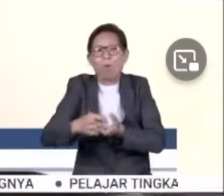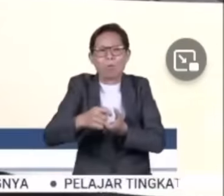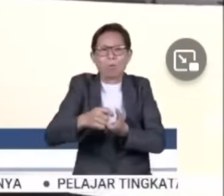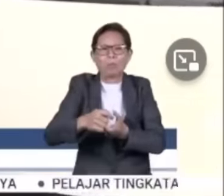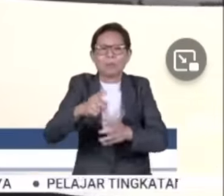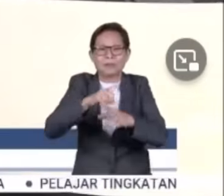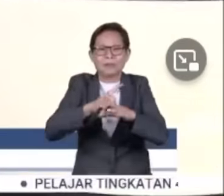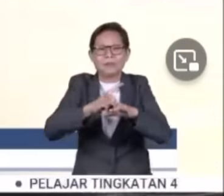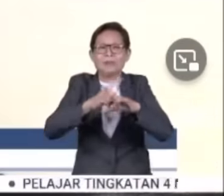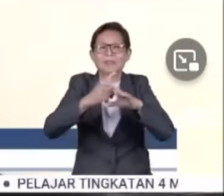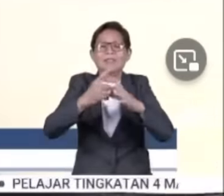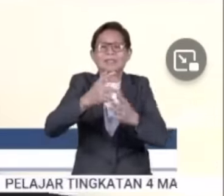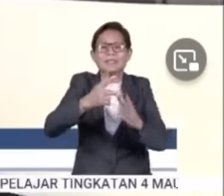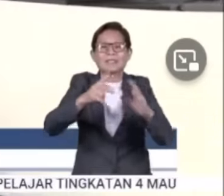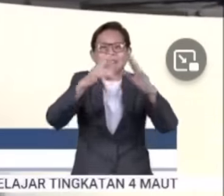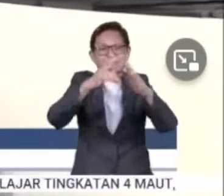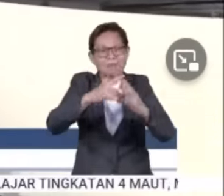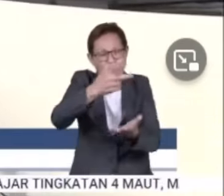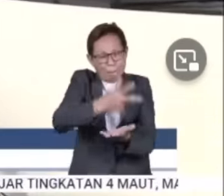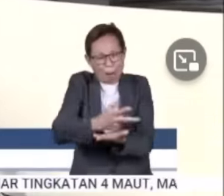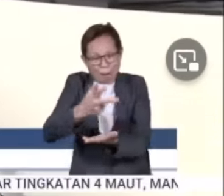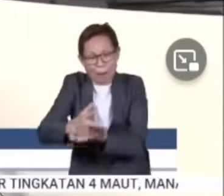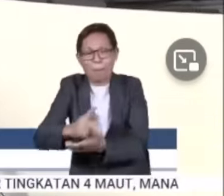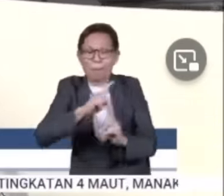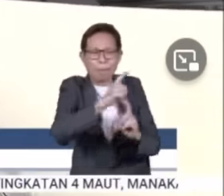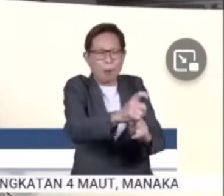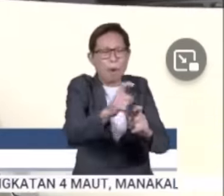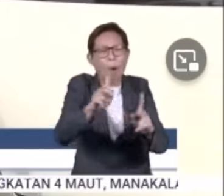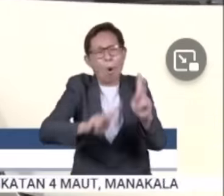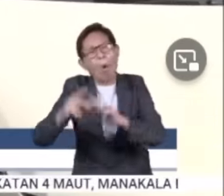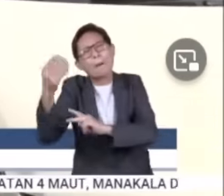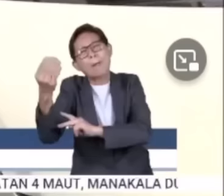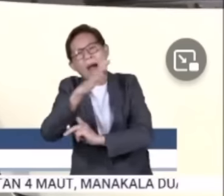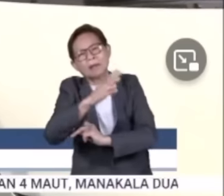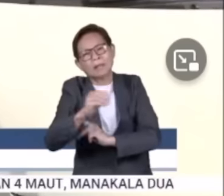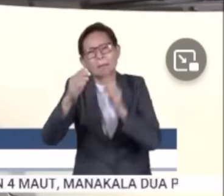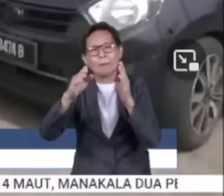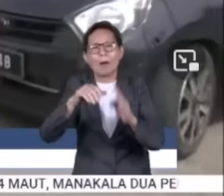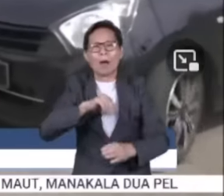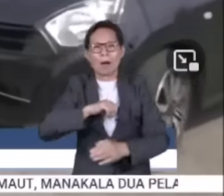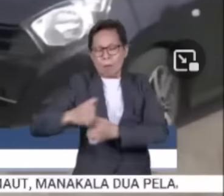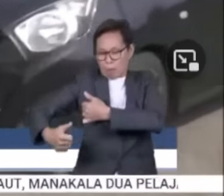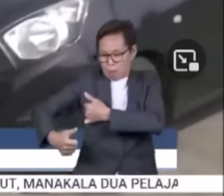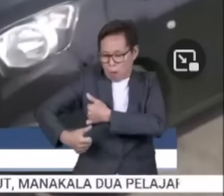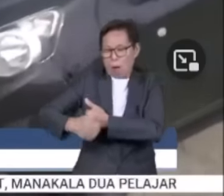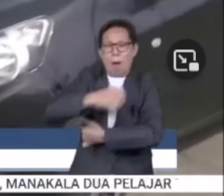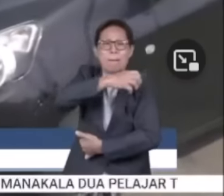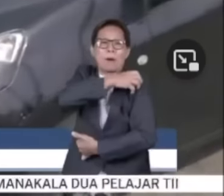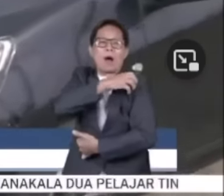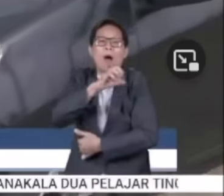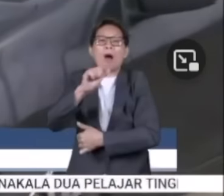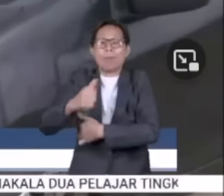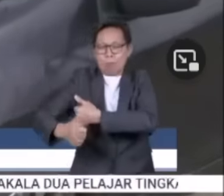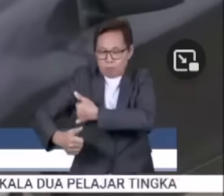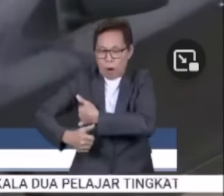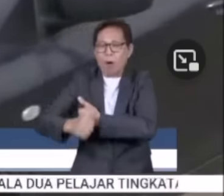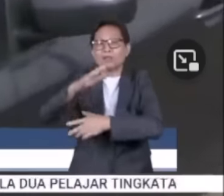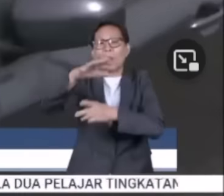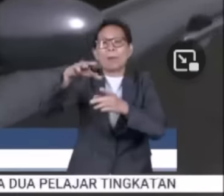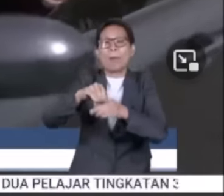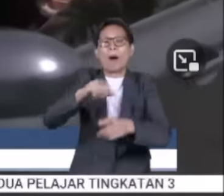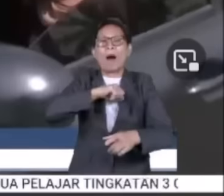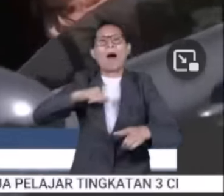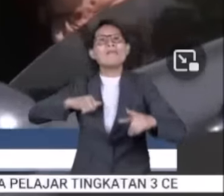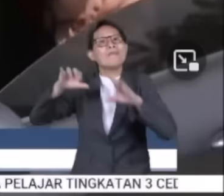di kem pakit ini. Ianya diagihkan kepada orang awam termasuk juga kepada anggota serta pegawai ATM di sini termasuk jugalah